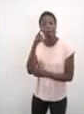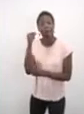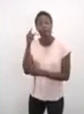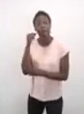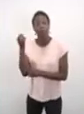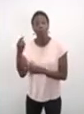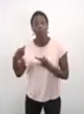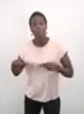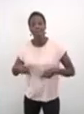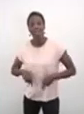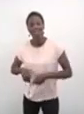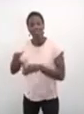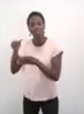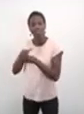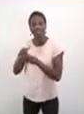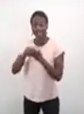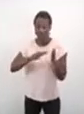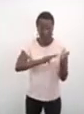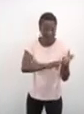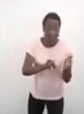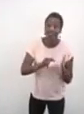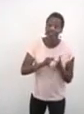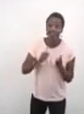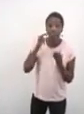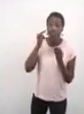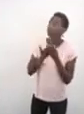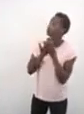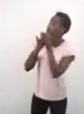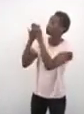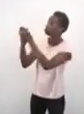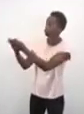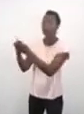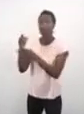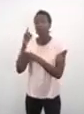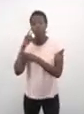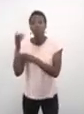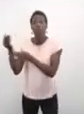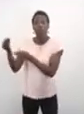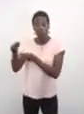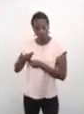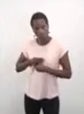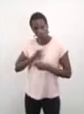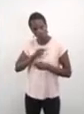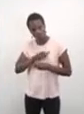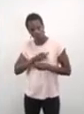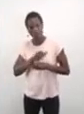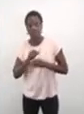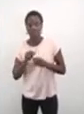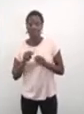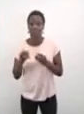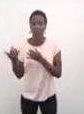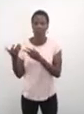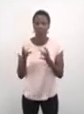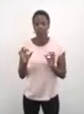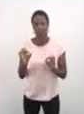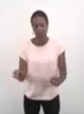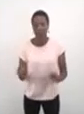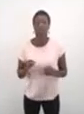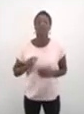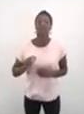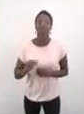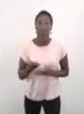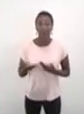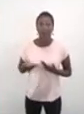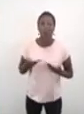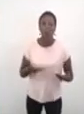qu'enfin cette métropole ait un dispositif de sécurisation à la hauteur des enjeux. Nous vous ferons cette proposition dans les semaines qui viennent.